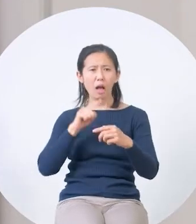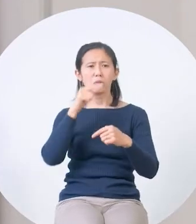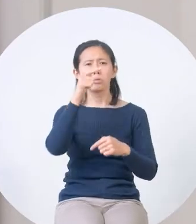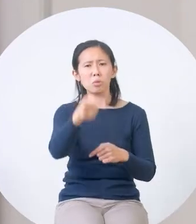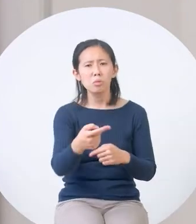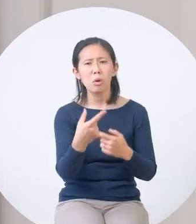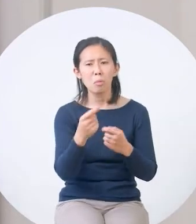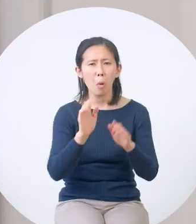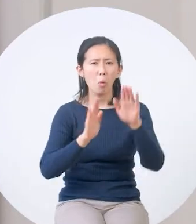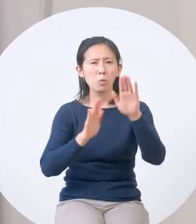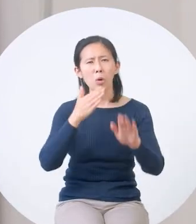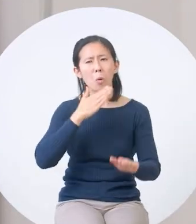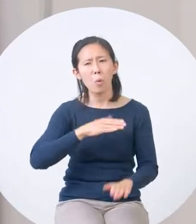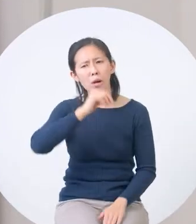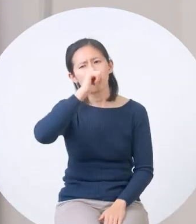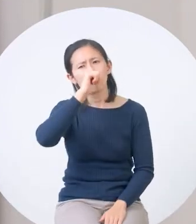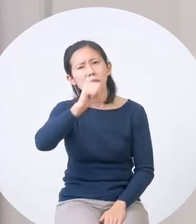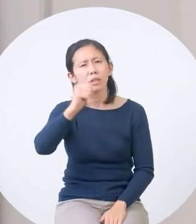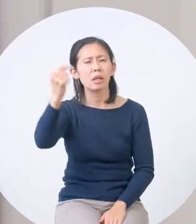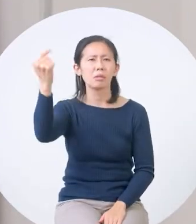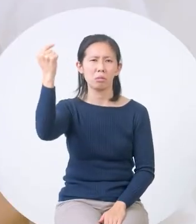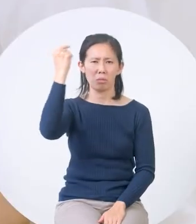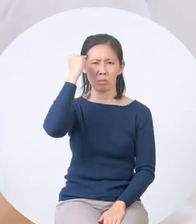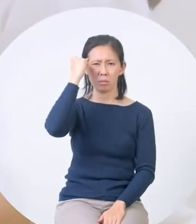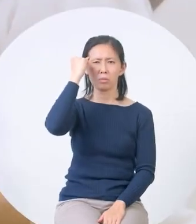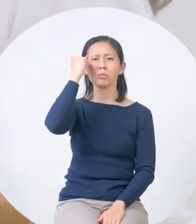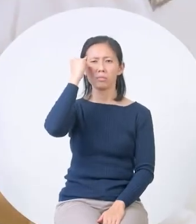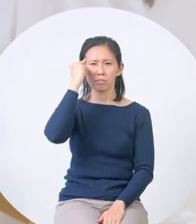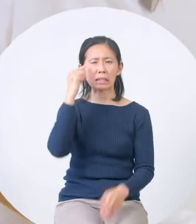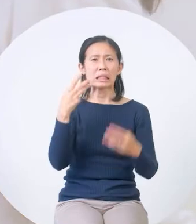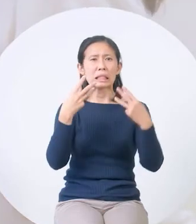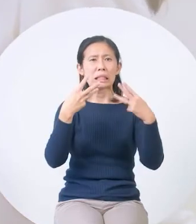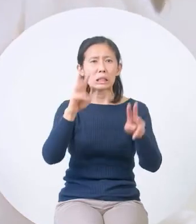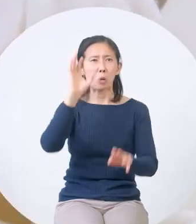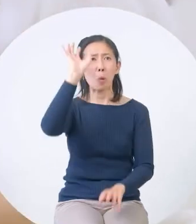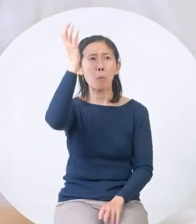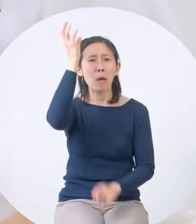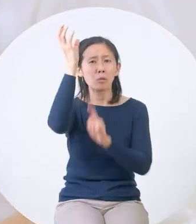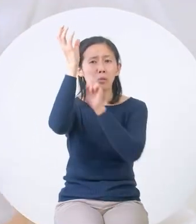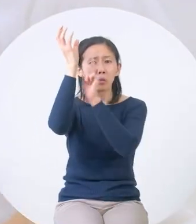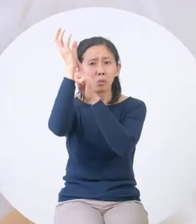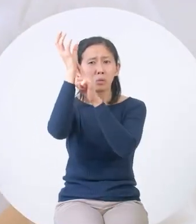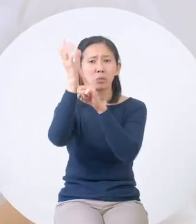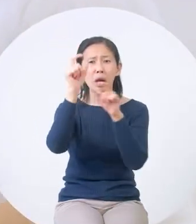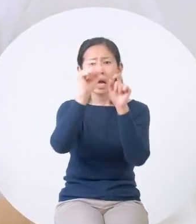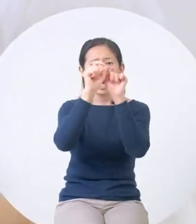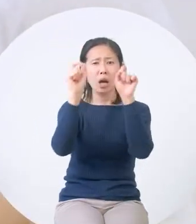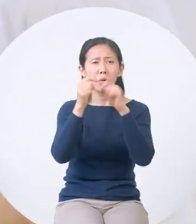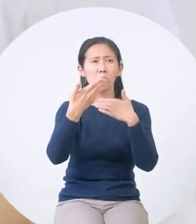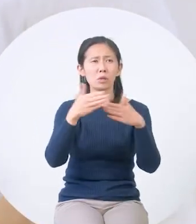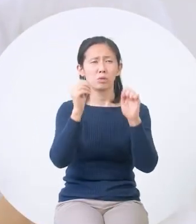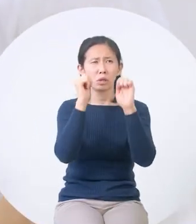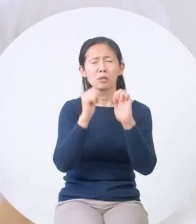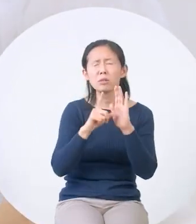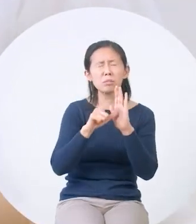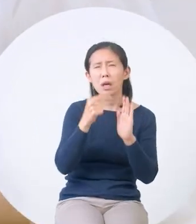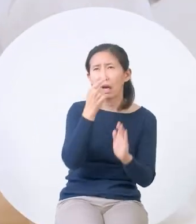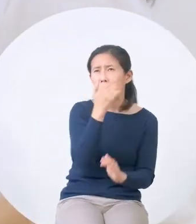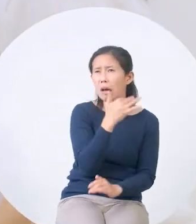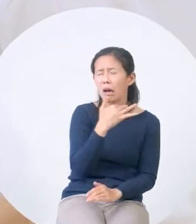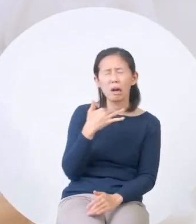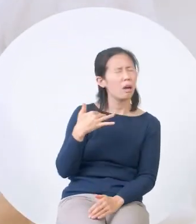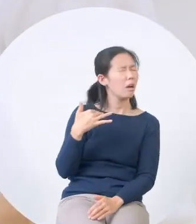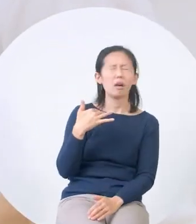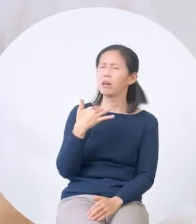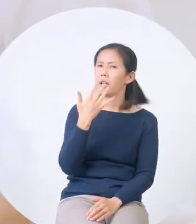かるようだといいなと思って、非常ベルとかが鳴っても個室にいると全く私たち